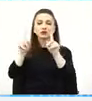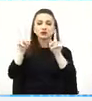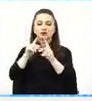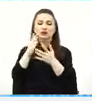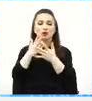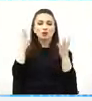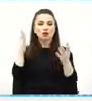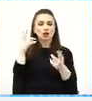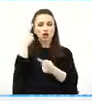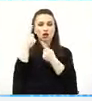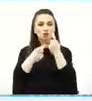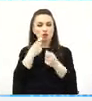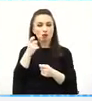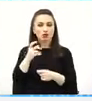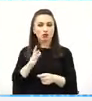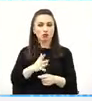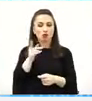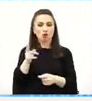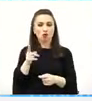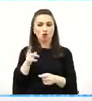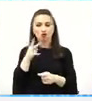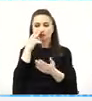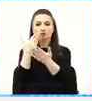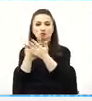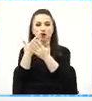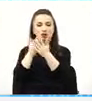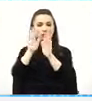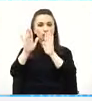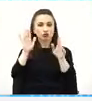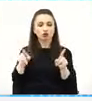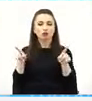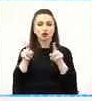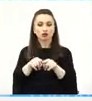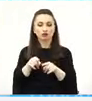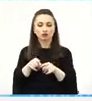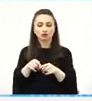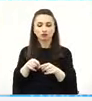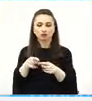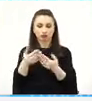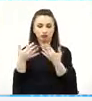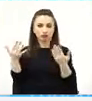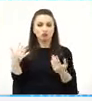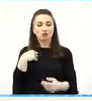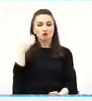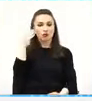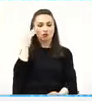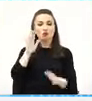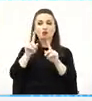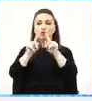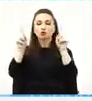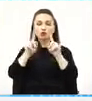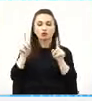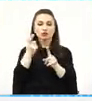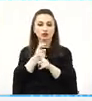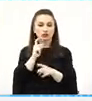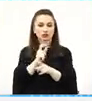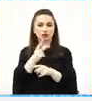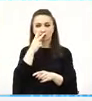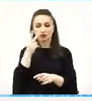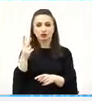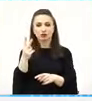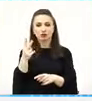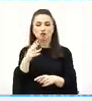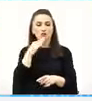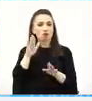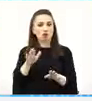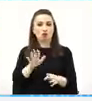დიდი ინფორმაციის მქონე ნიმუშები და ექსპონანტები. Ვფიქრობ, მუზეუმის რეაბილიტაცია წარმოაჩენს